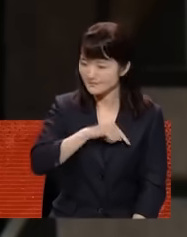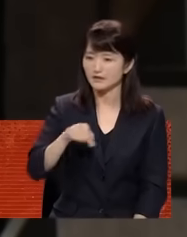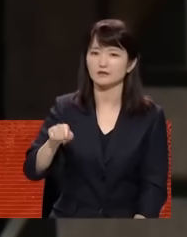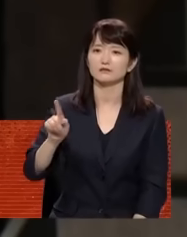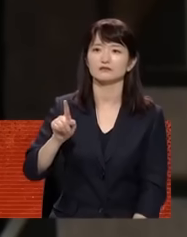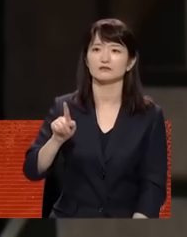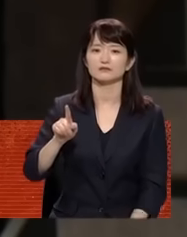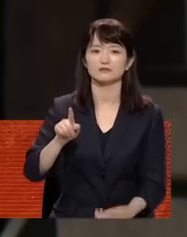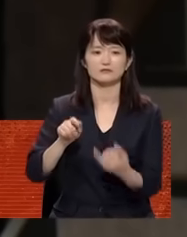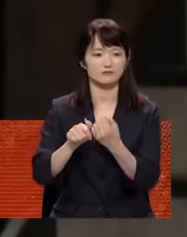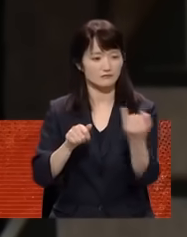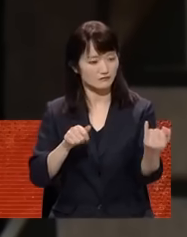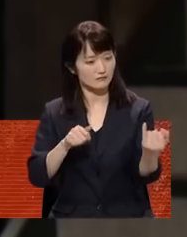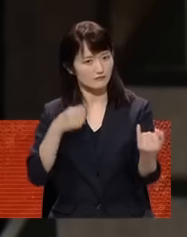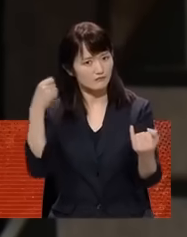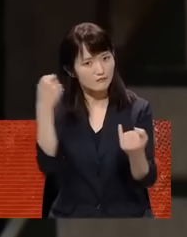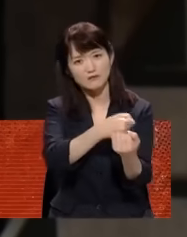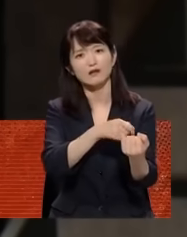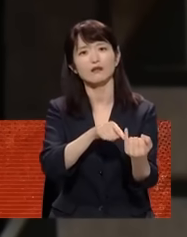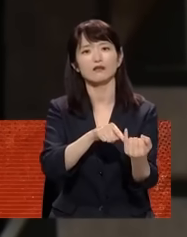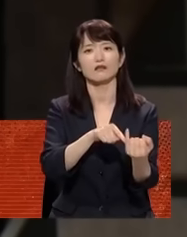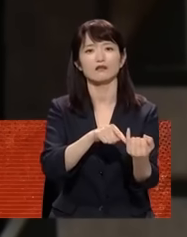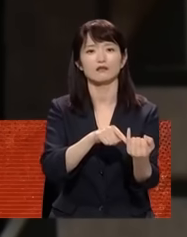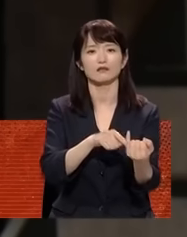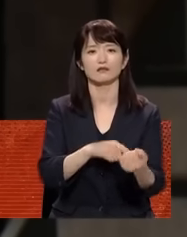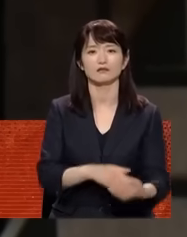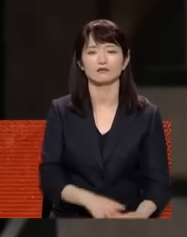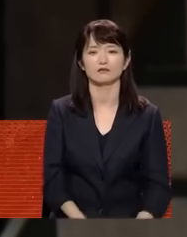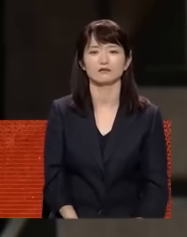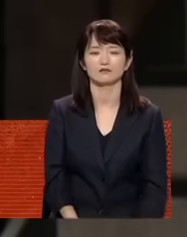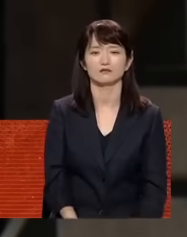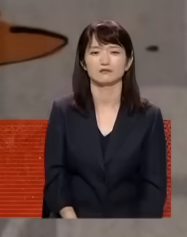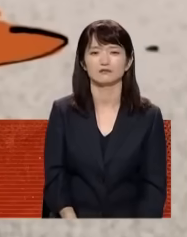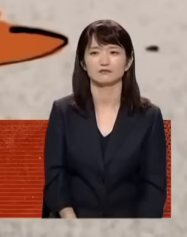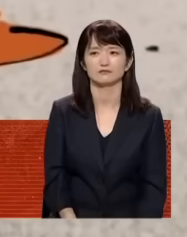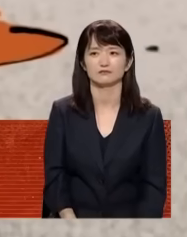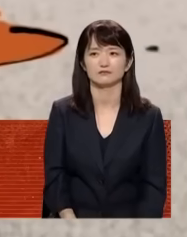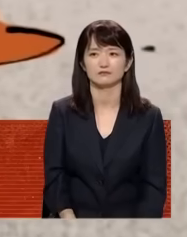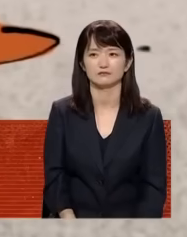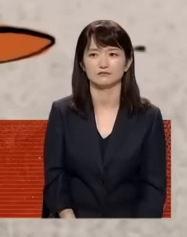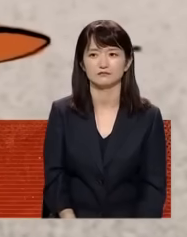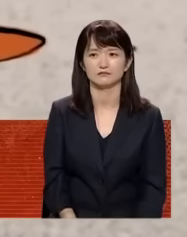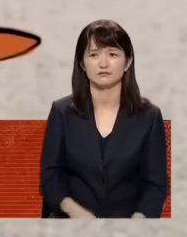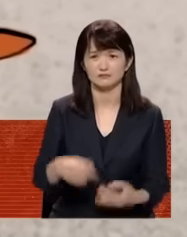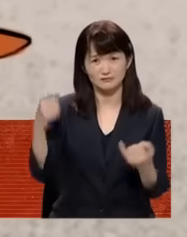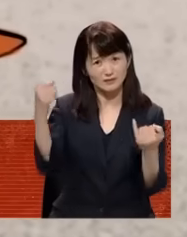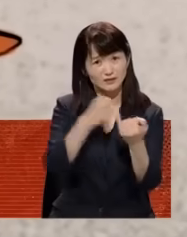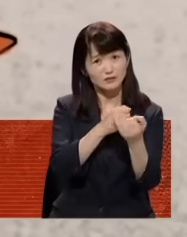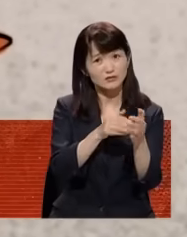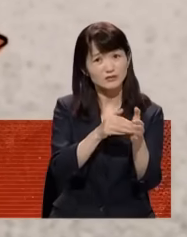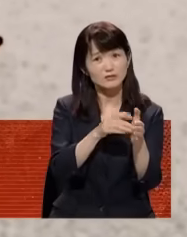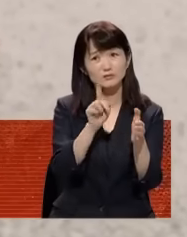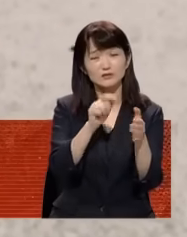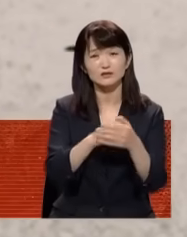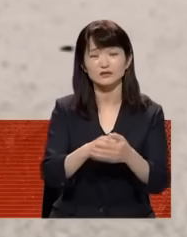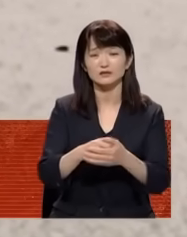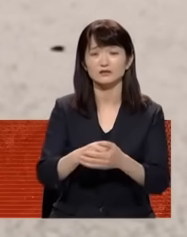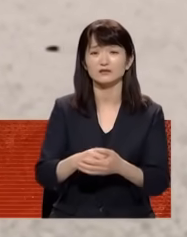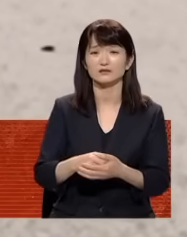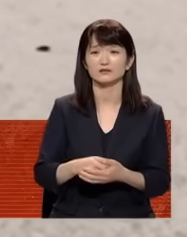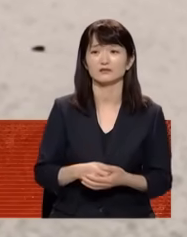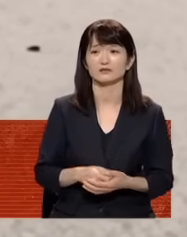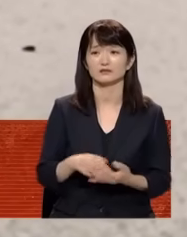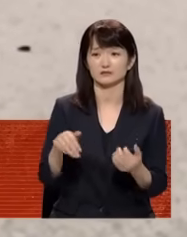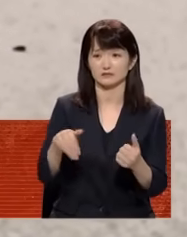그냥 빡 이렇게 폭행을 하기 시작했다 이런 이야기가 나오는 것이고 폭행만 있으면 괜찮은데 폭행 이후에 지금 영상에도 나오지만